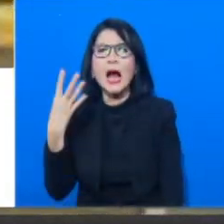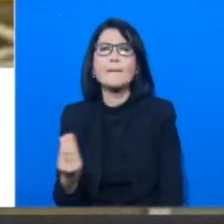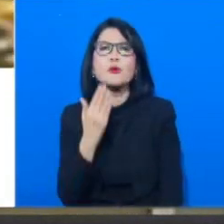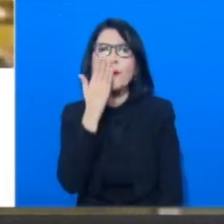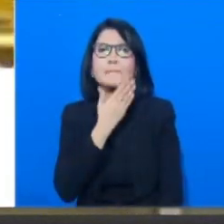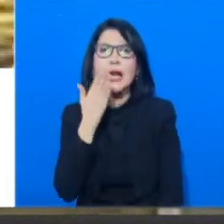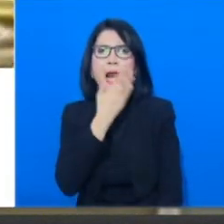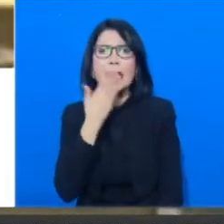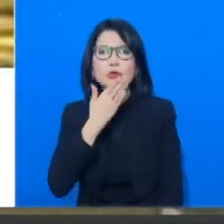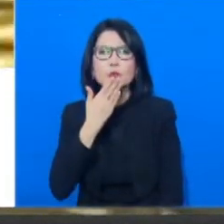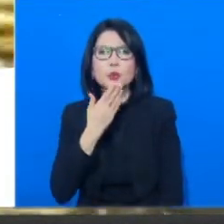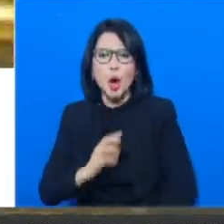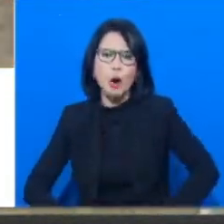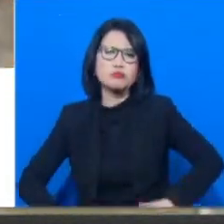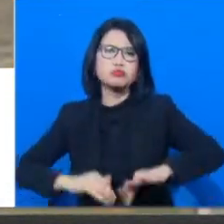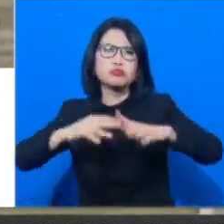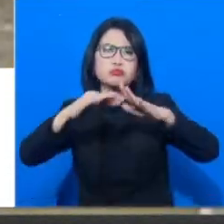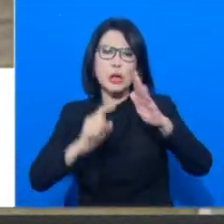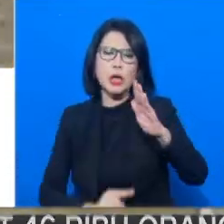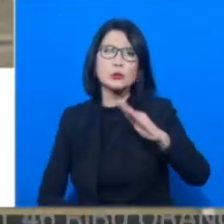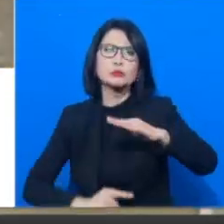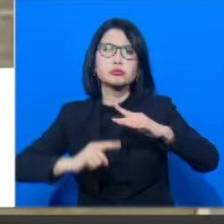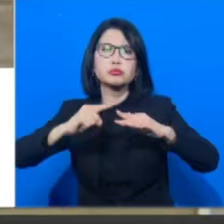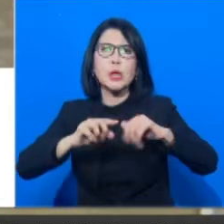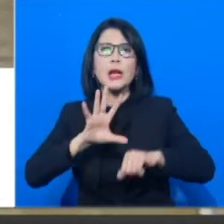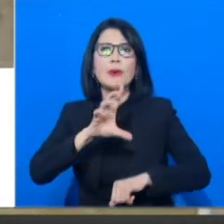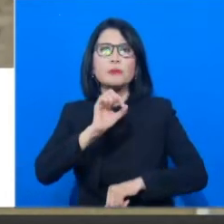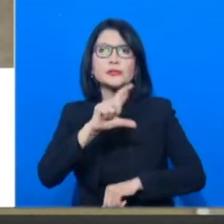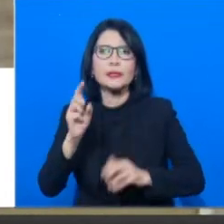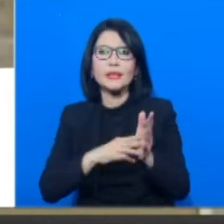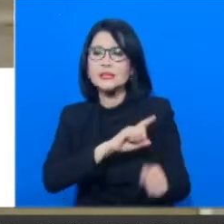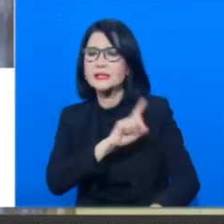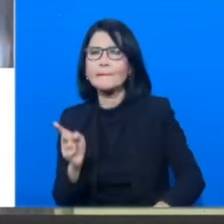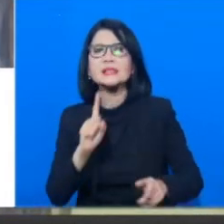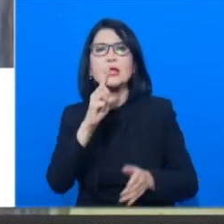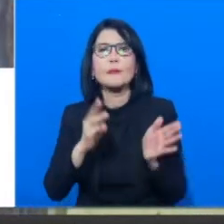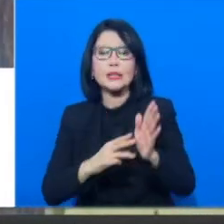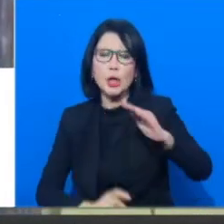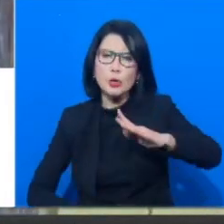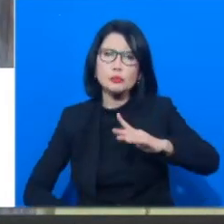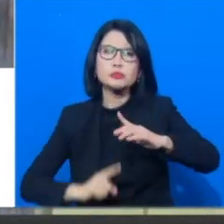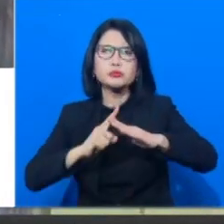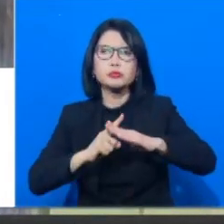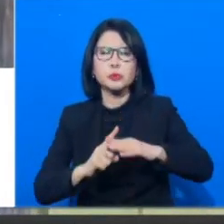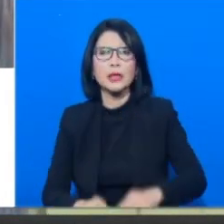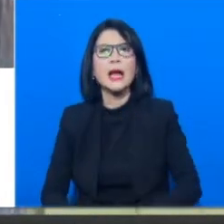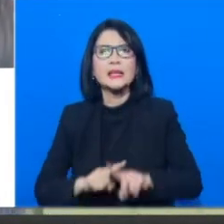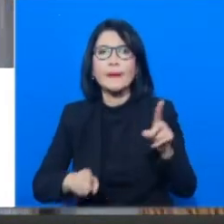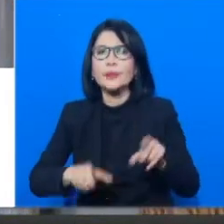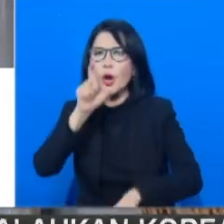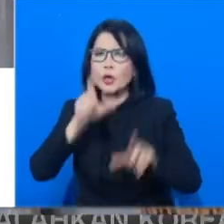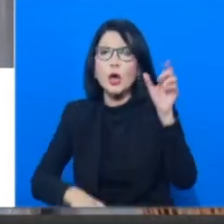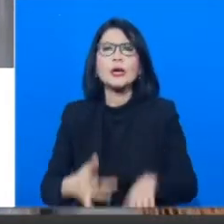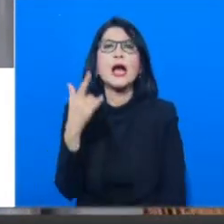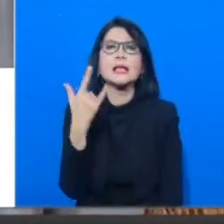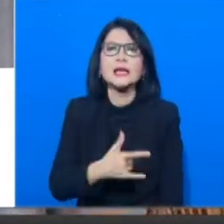banjir Selasa pagi. Ketinggian air sekitar 50 cm hingga 1 meter. Meski banjir, warga tidak mengungsi dan